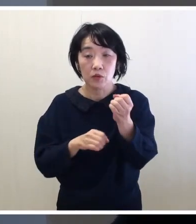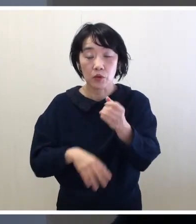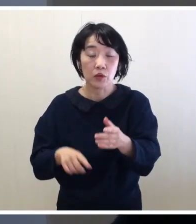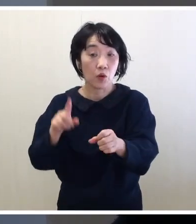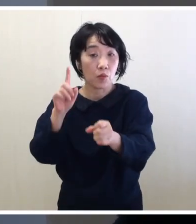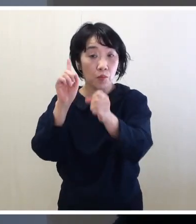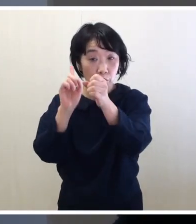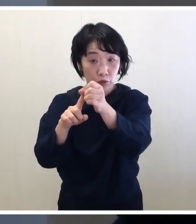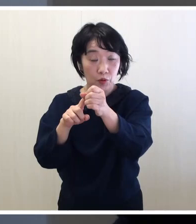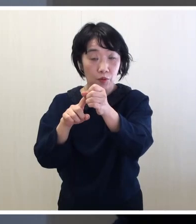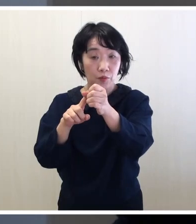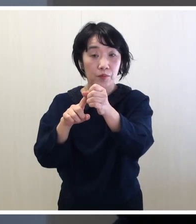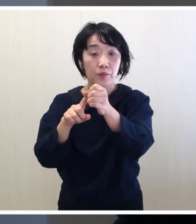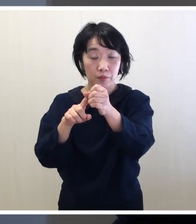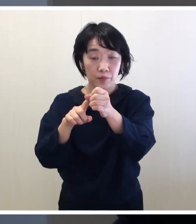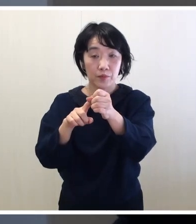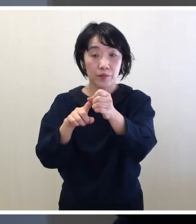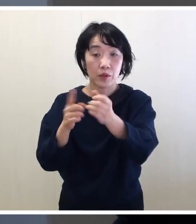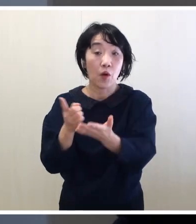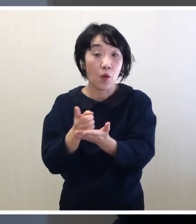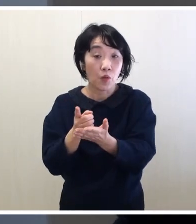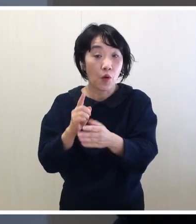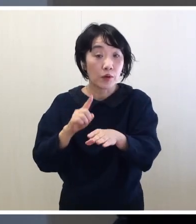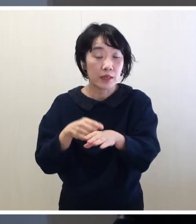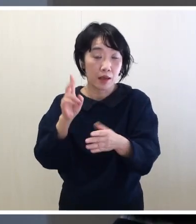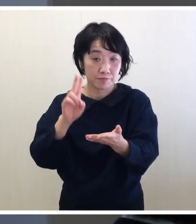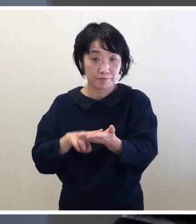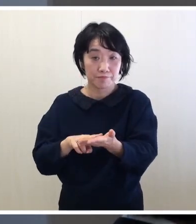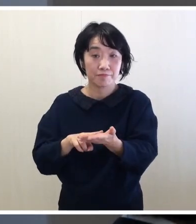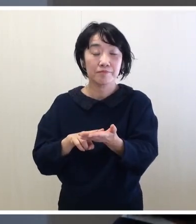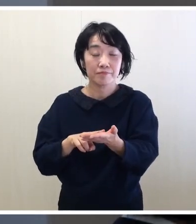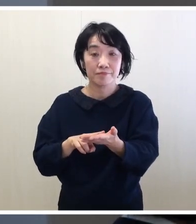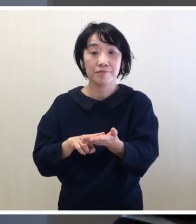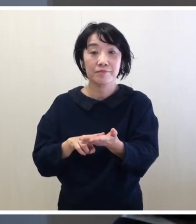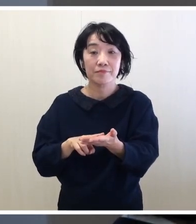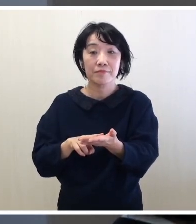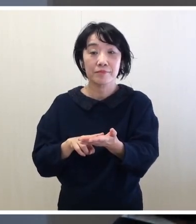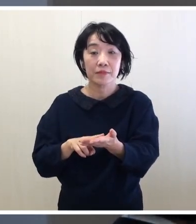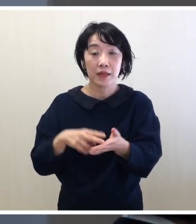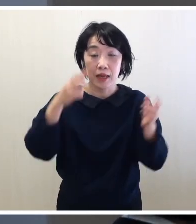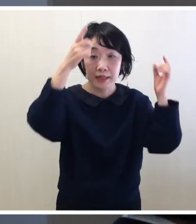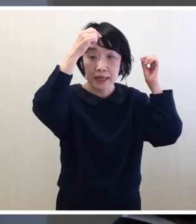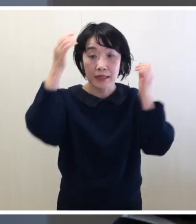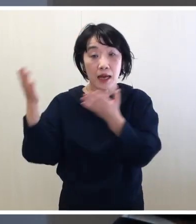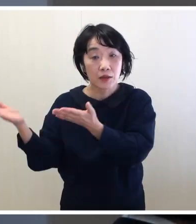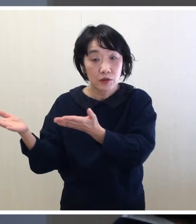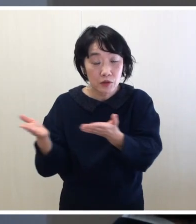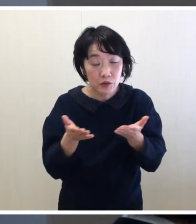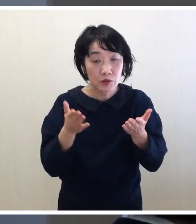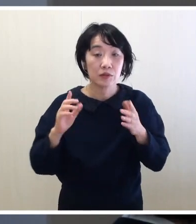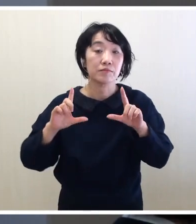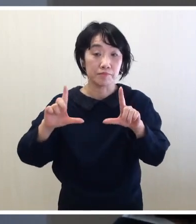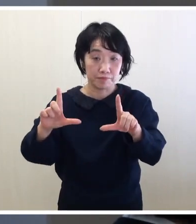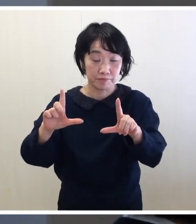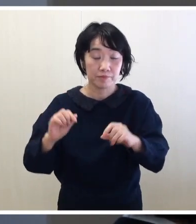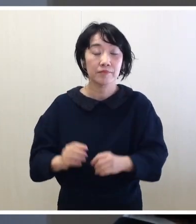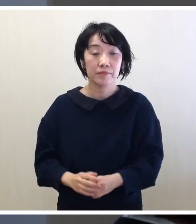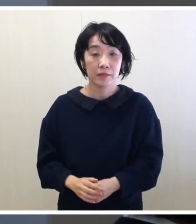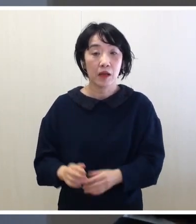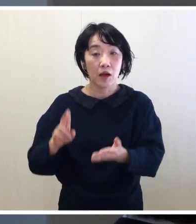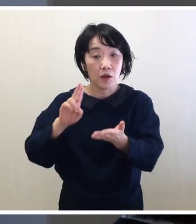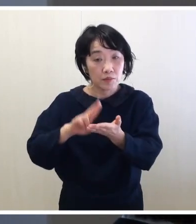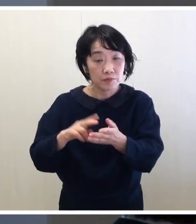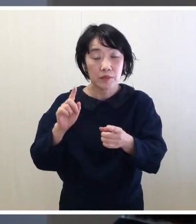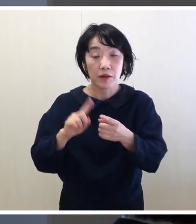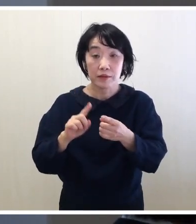本目標、園内各施設の方向性といったものを定めまして、大学誘致についても謳ってござい